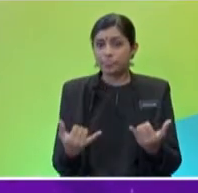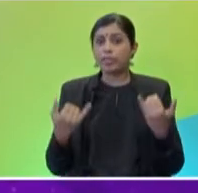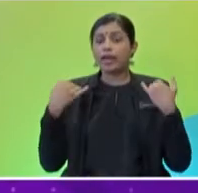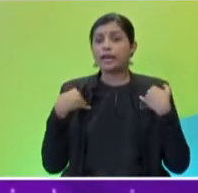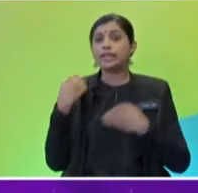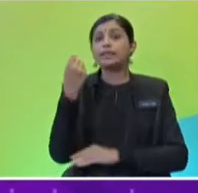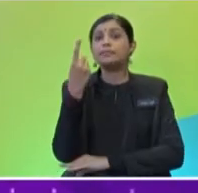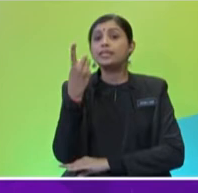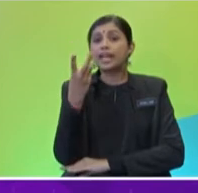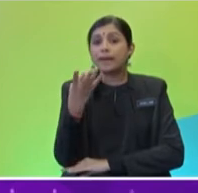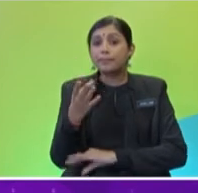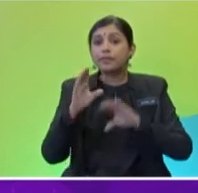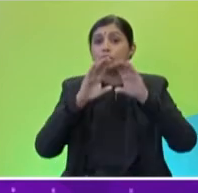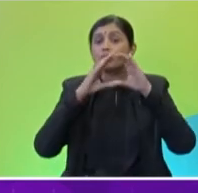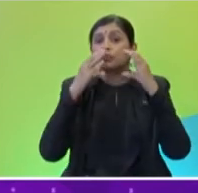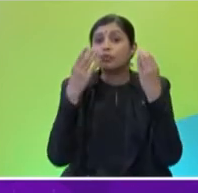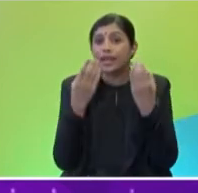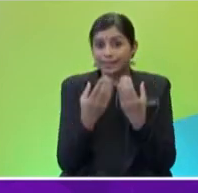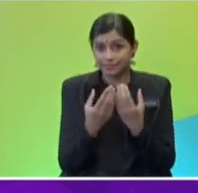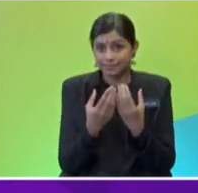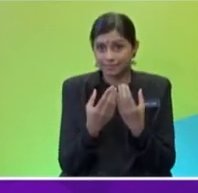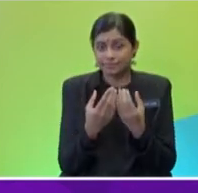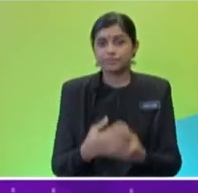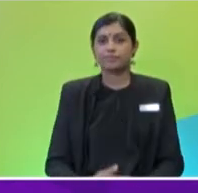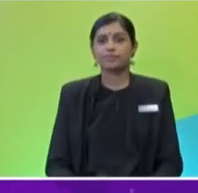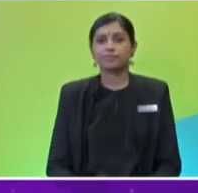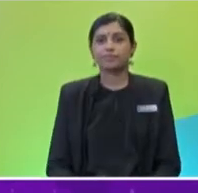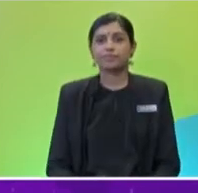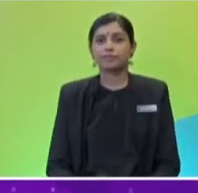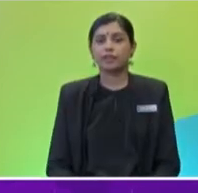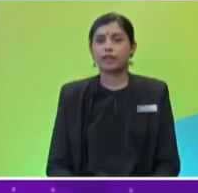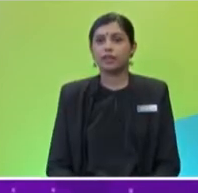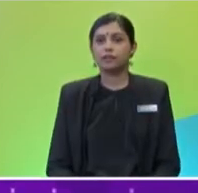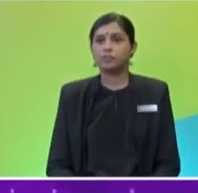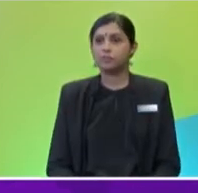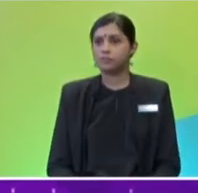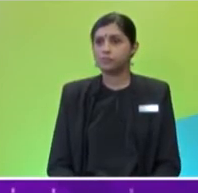Jadi, ada berapa kumpulan dua-dua di situ? Ada berapa kumpulan, ya?